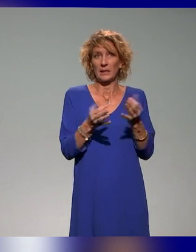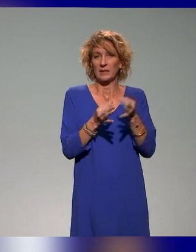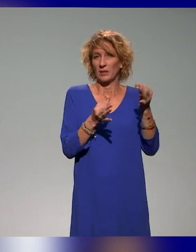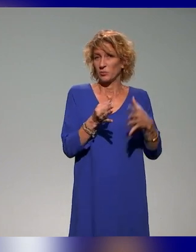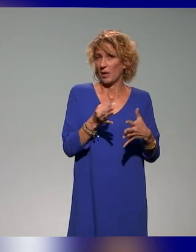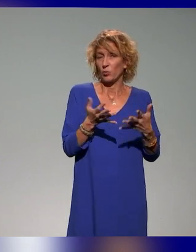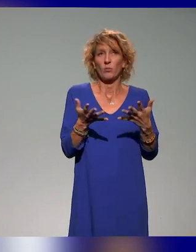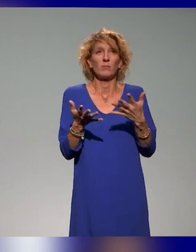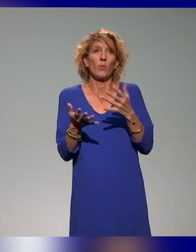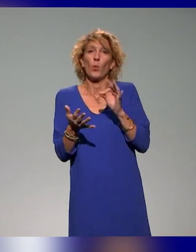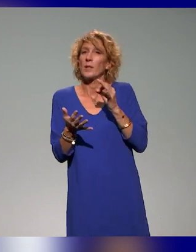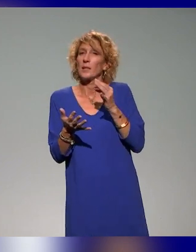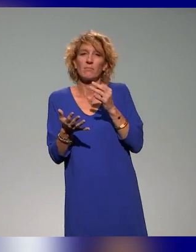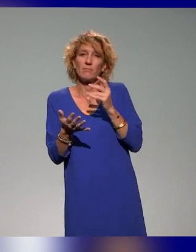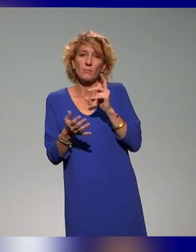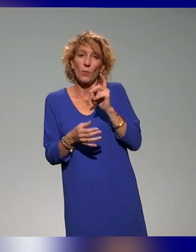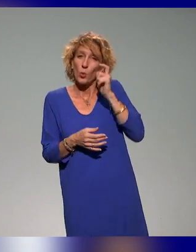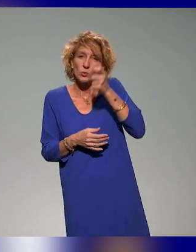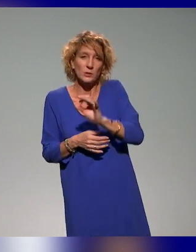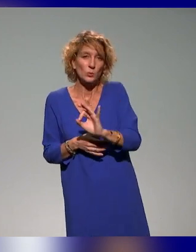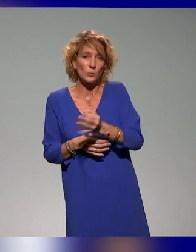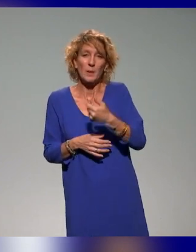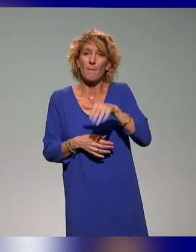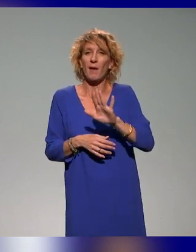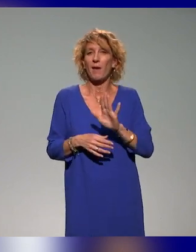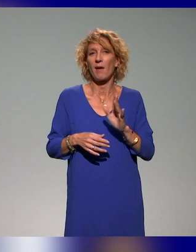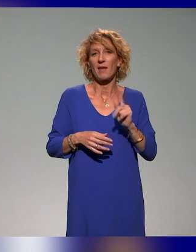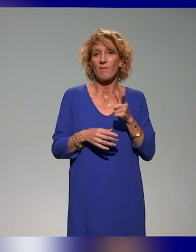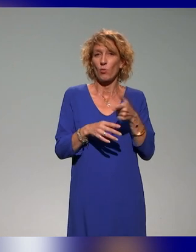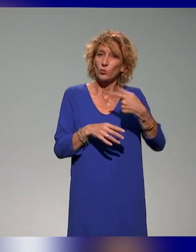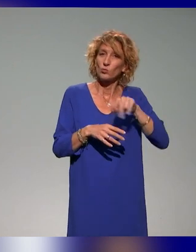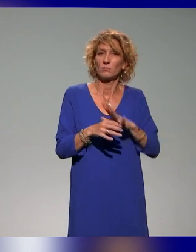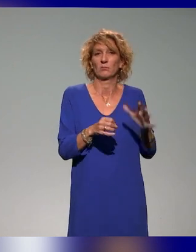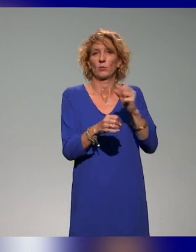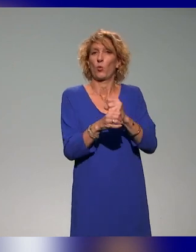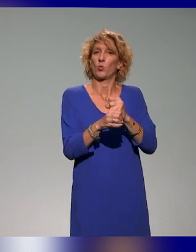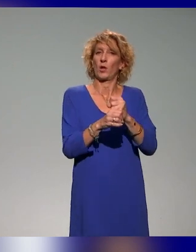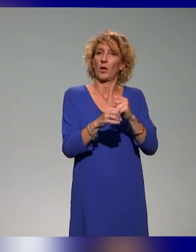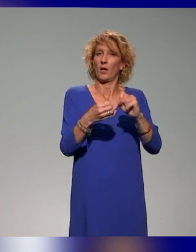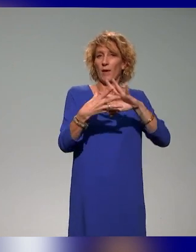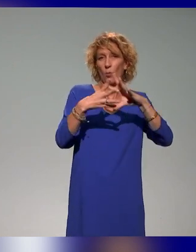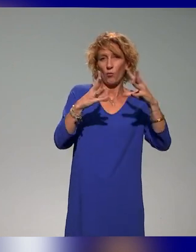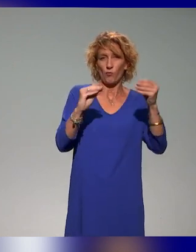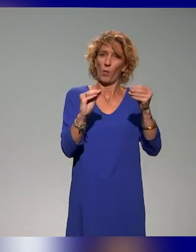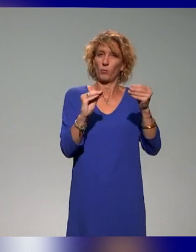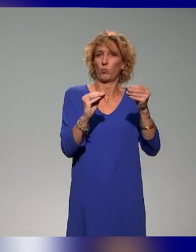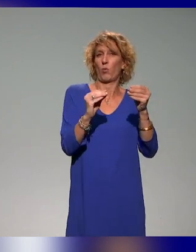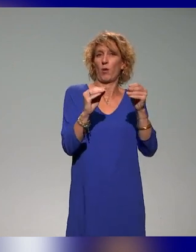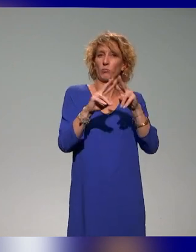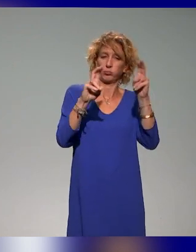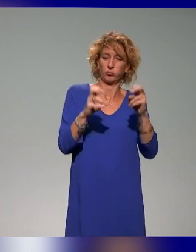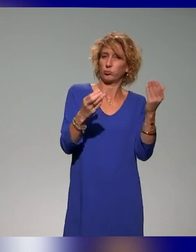Dans l'esprit, oui. Après, il faut juste qu'on ait le temps d'en faire vraiment un document diffusable. Je ne sais pas ce qu'en pensent les